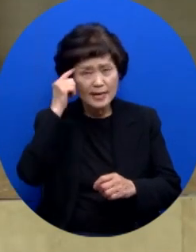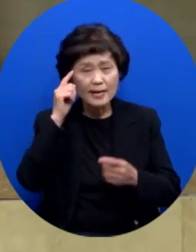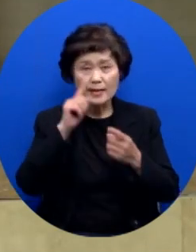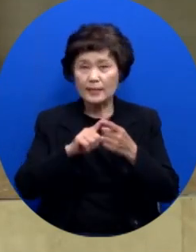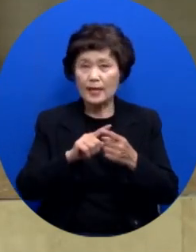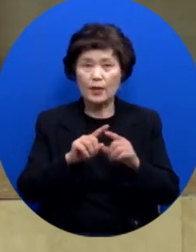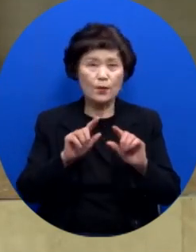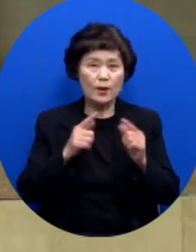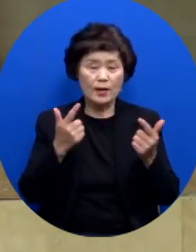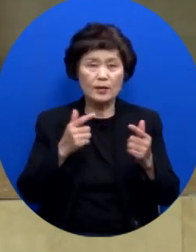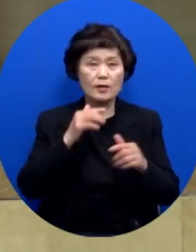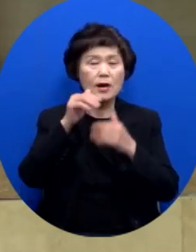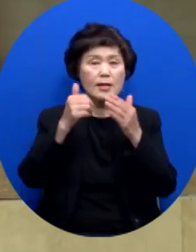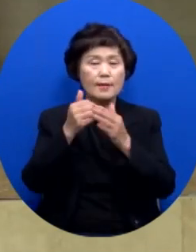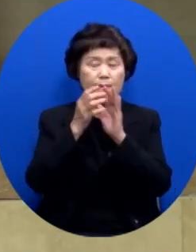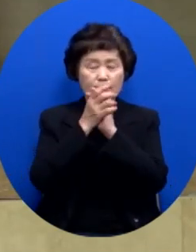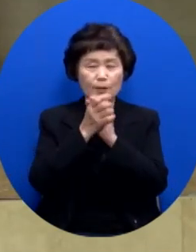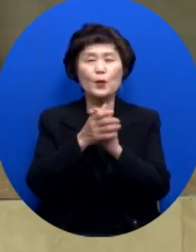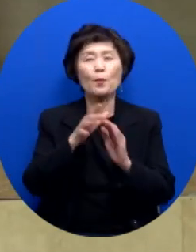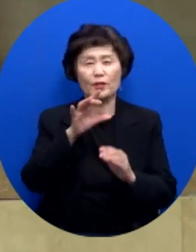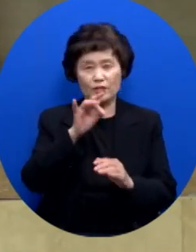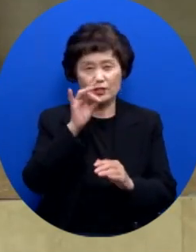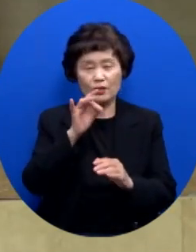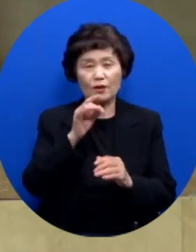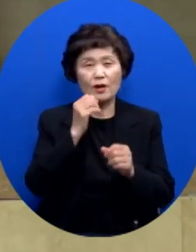그런 마음으로 목회를 하시고